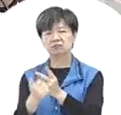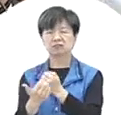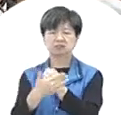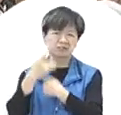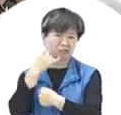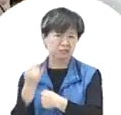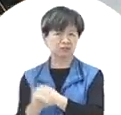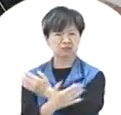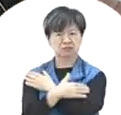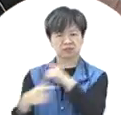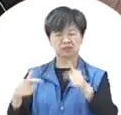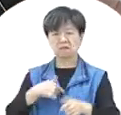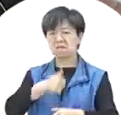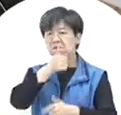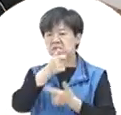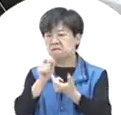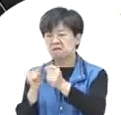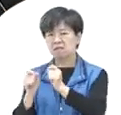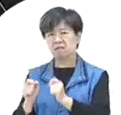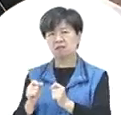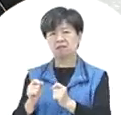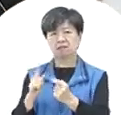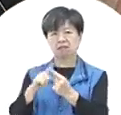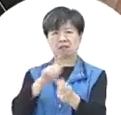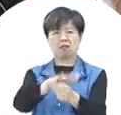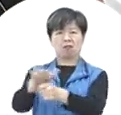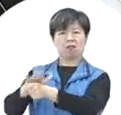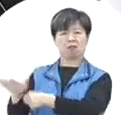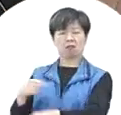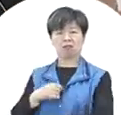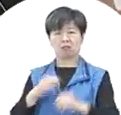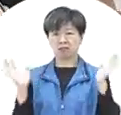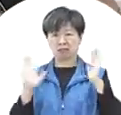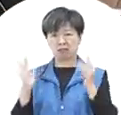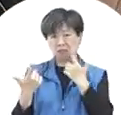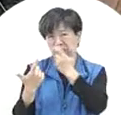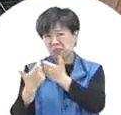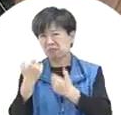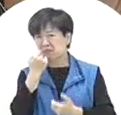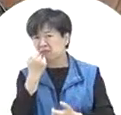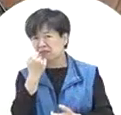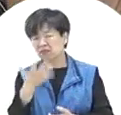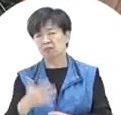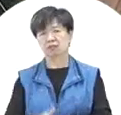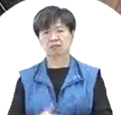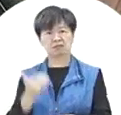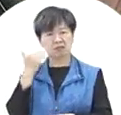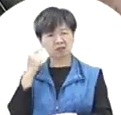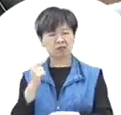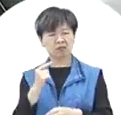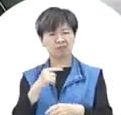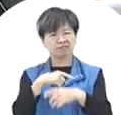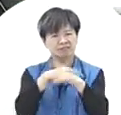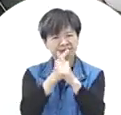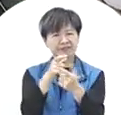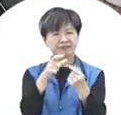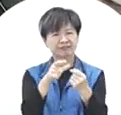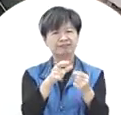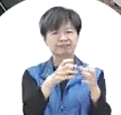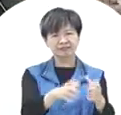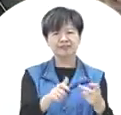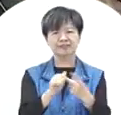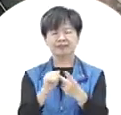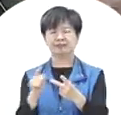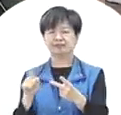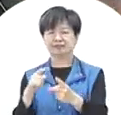我家附近哪里有名额？我的小朋友可以适应吗？如果是准公托或者是准公幼的话更夸张，